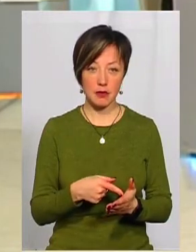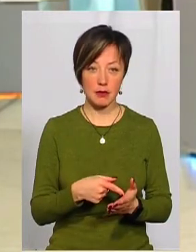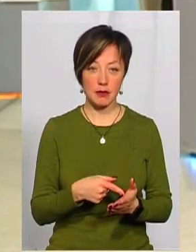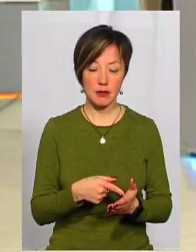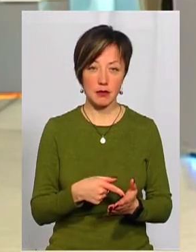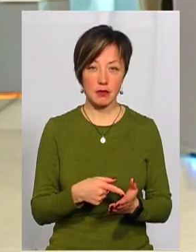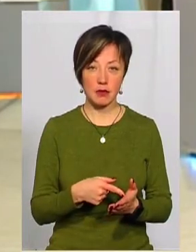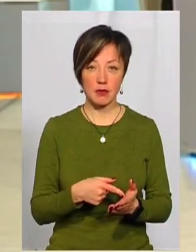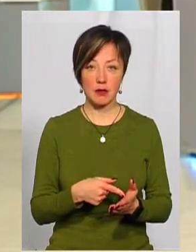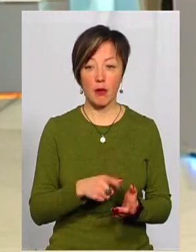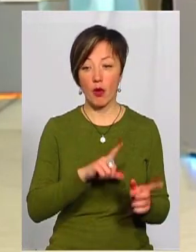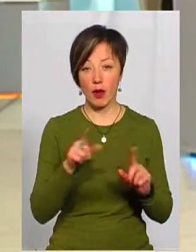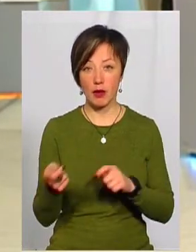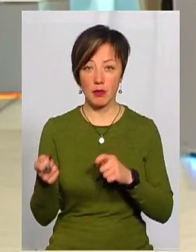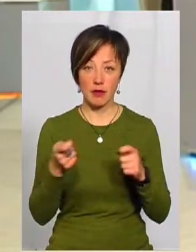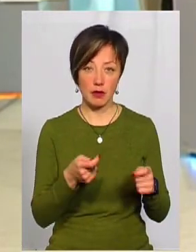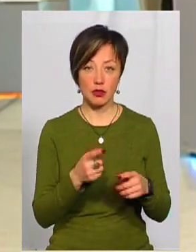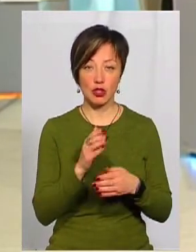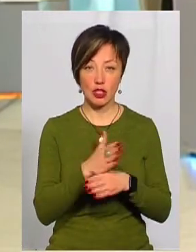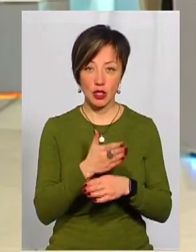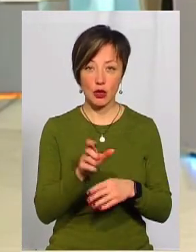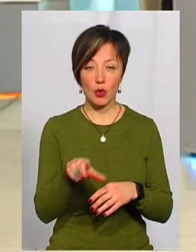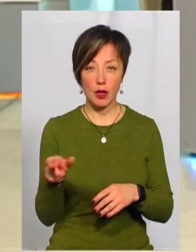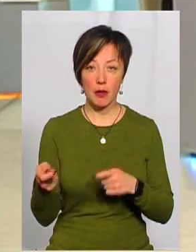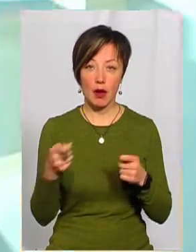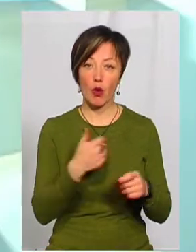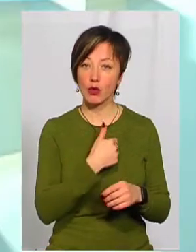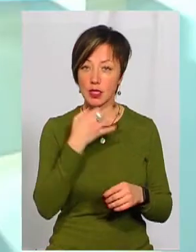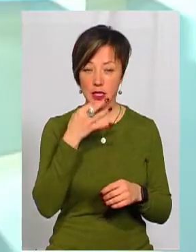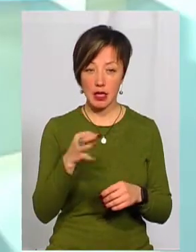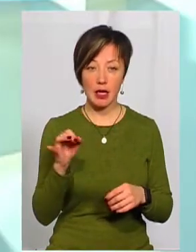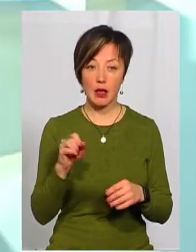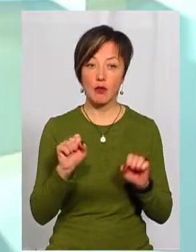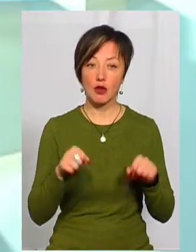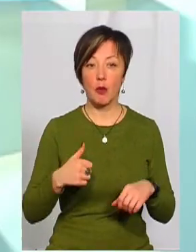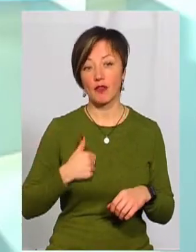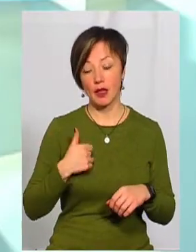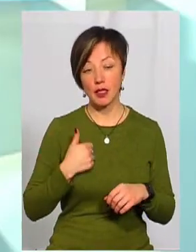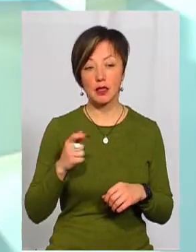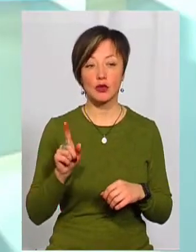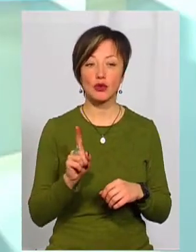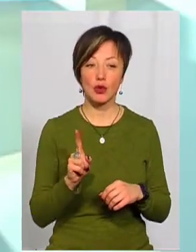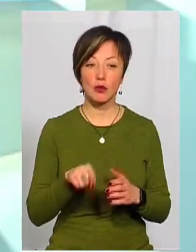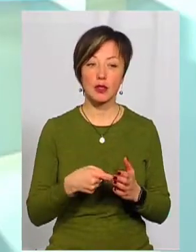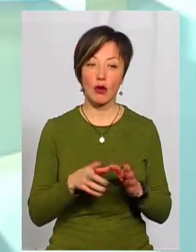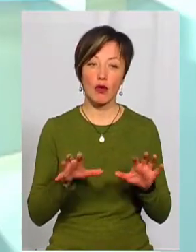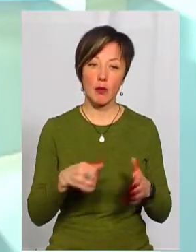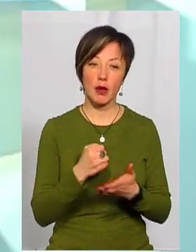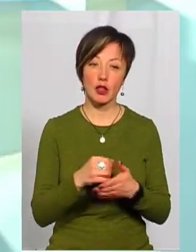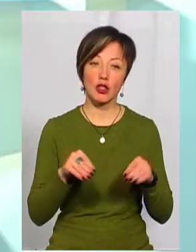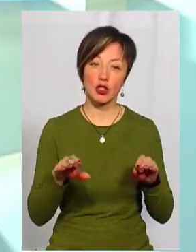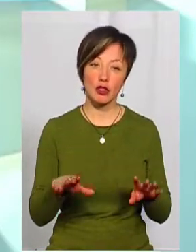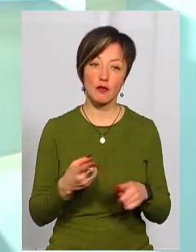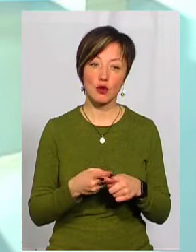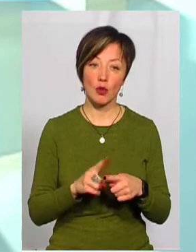привезли. Перевезли, да, не всіх, але частину людей ми перевеземо. Але я вам хочу сказати і, можливо, похвалитися, що міський голова прийняв рішення,